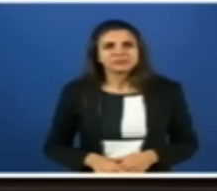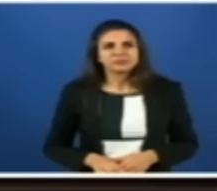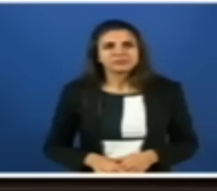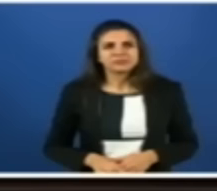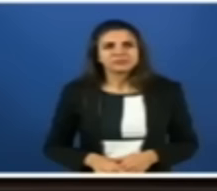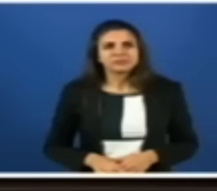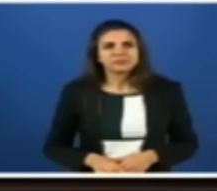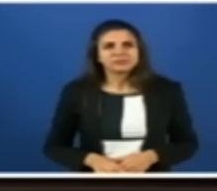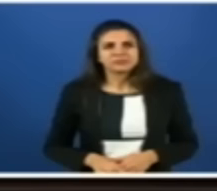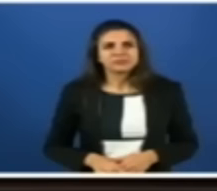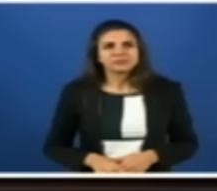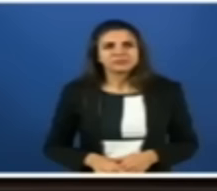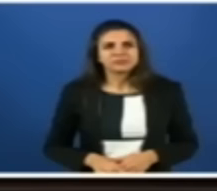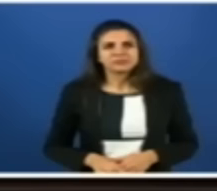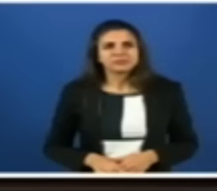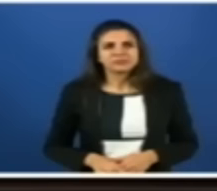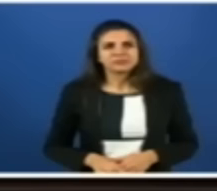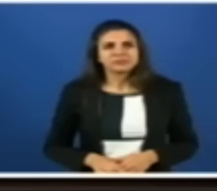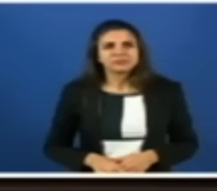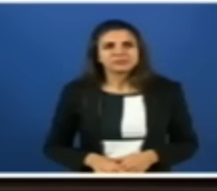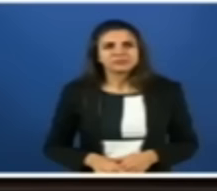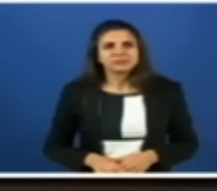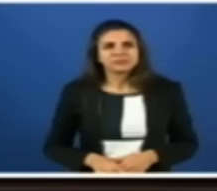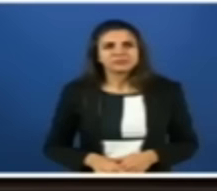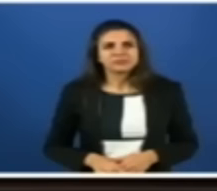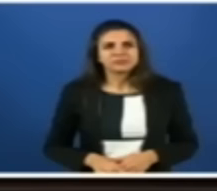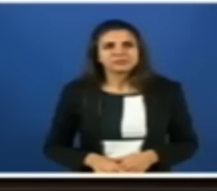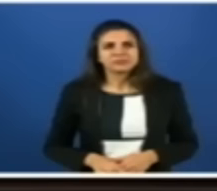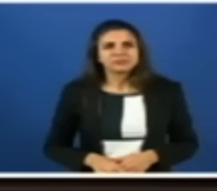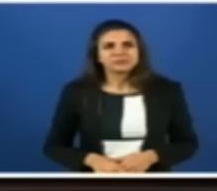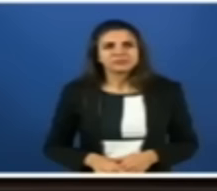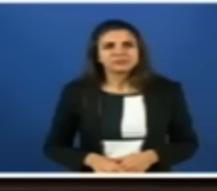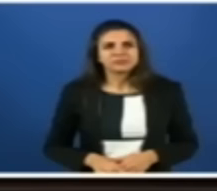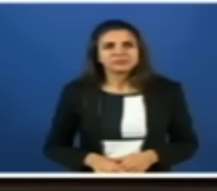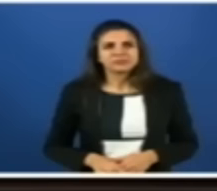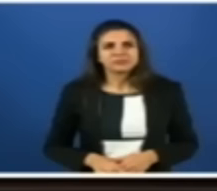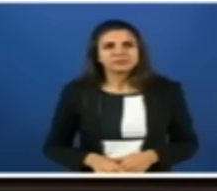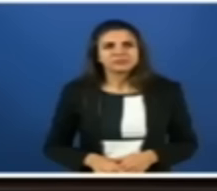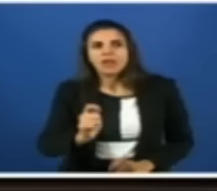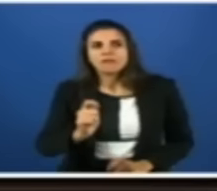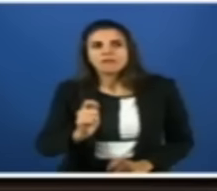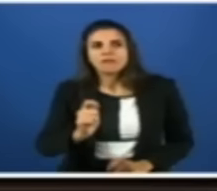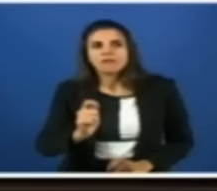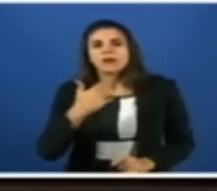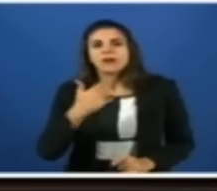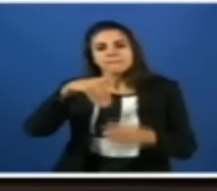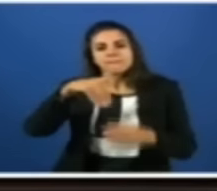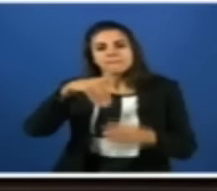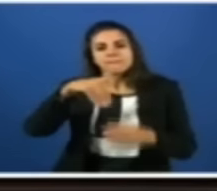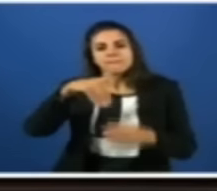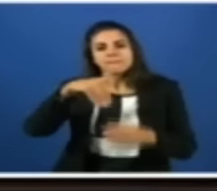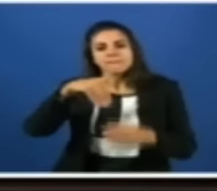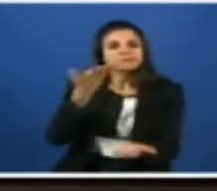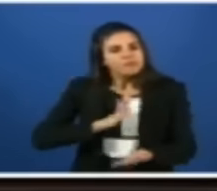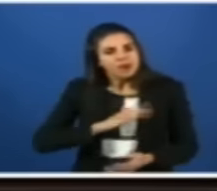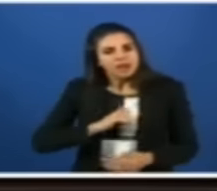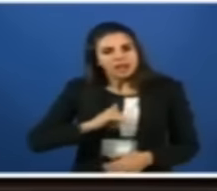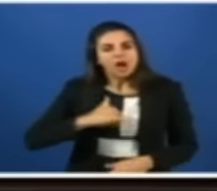anayasadaki gerekli değişiklikleri öngören teklifimizi Yüce Meclis'e sunacağız. Hayırlı uğurlu